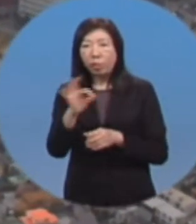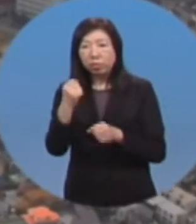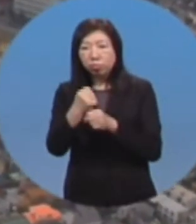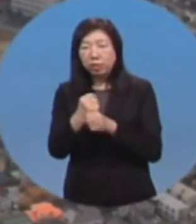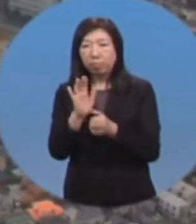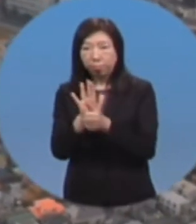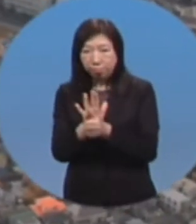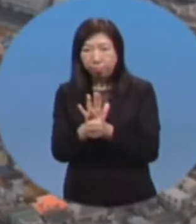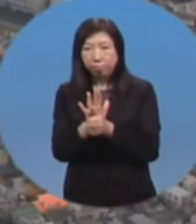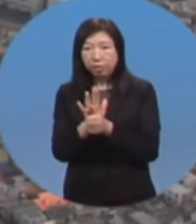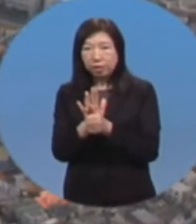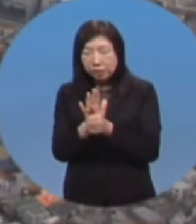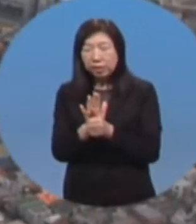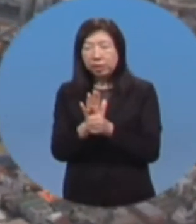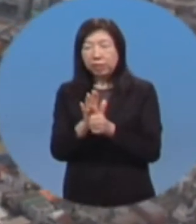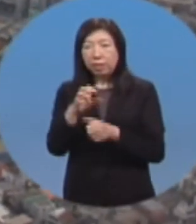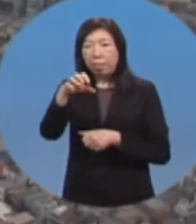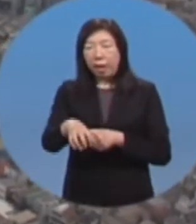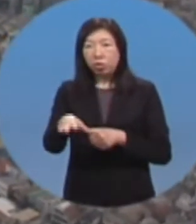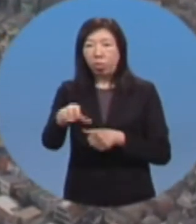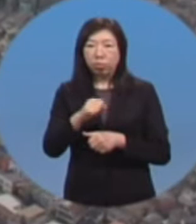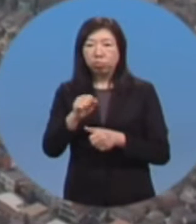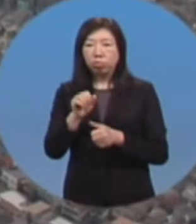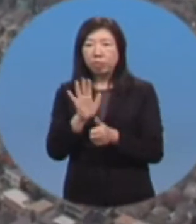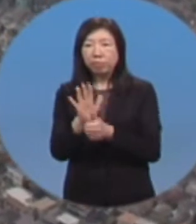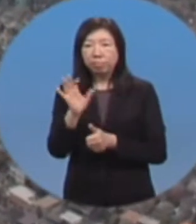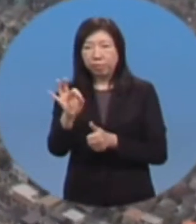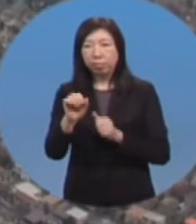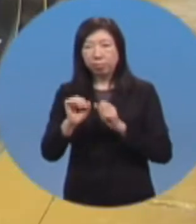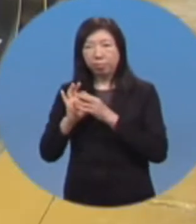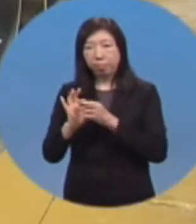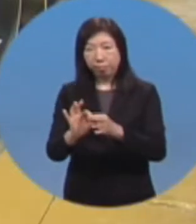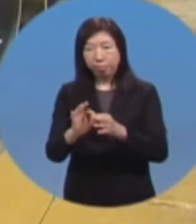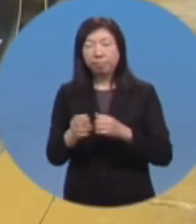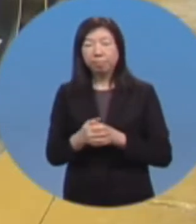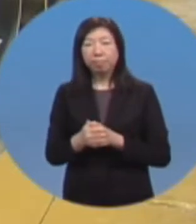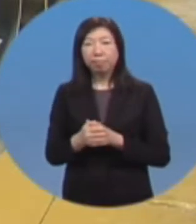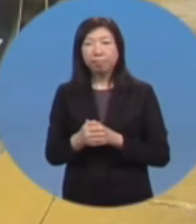支援、企業立地を促進するための助成を継続します。